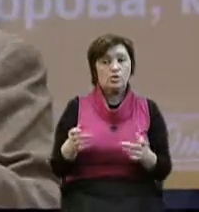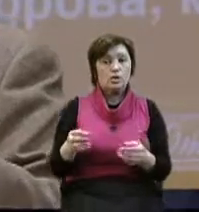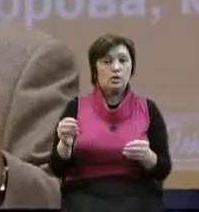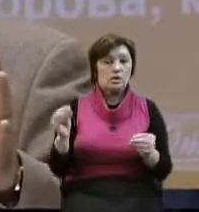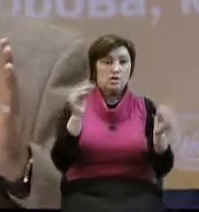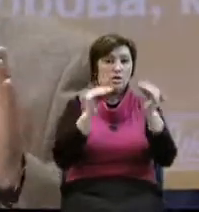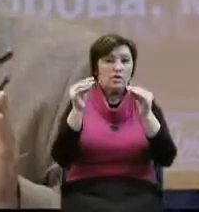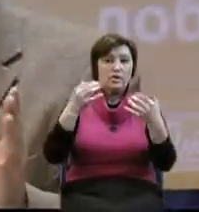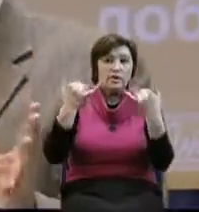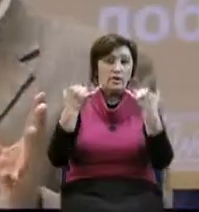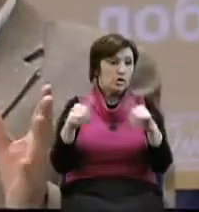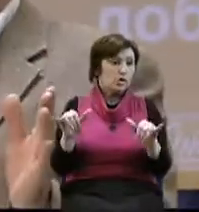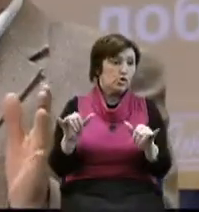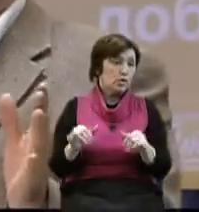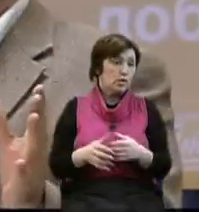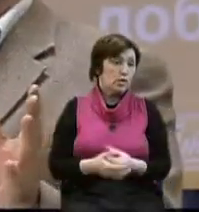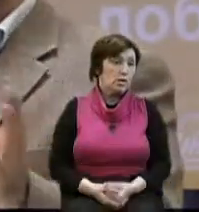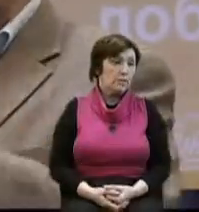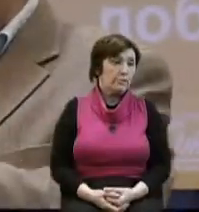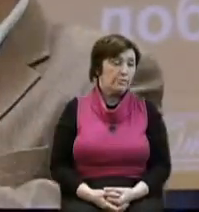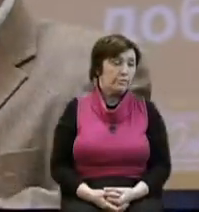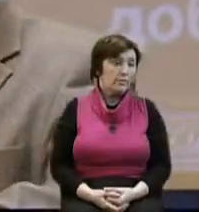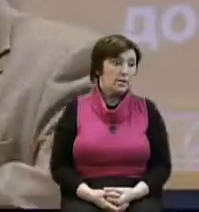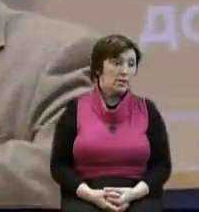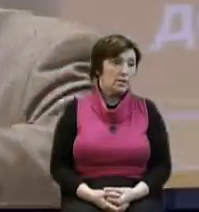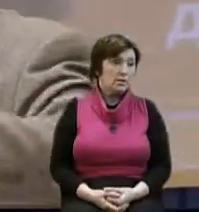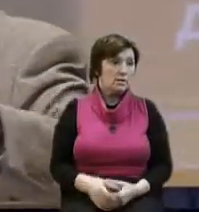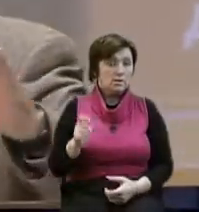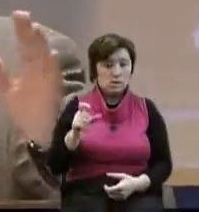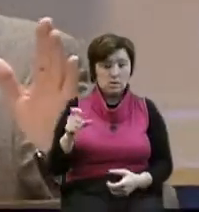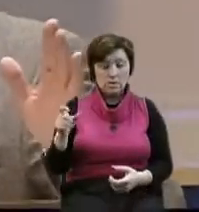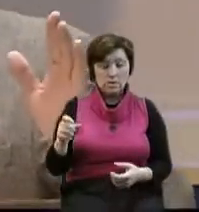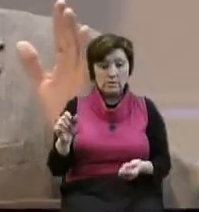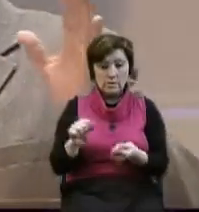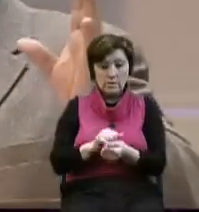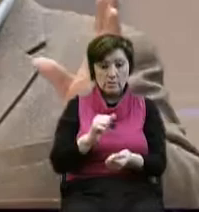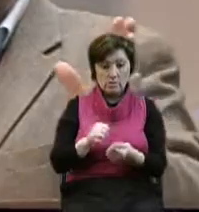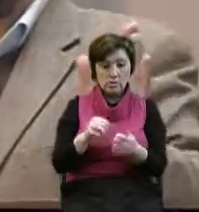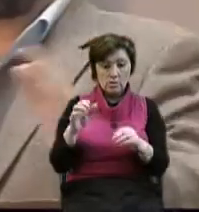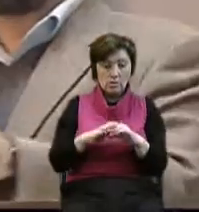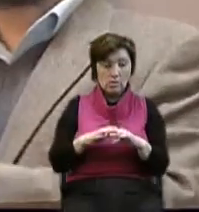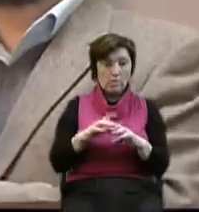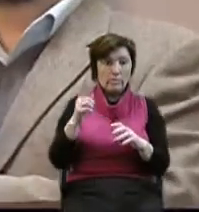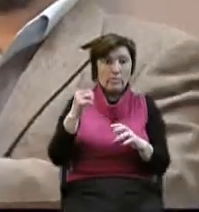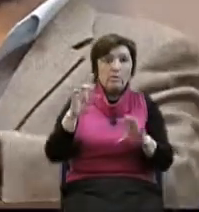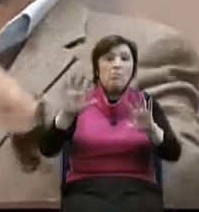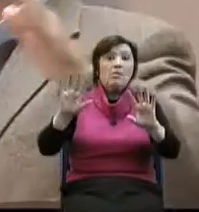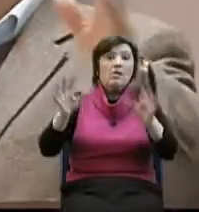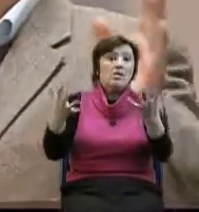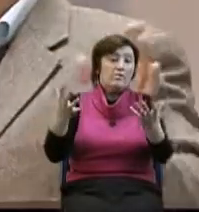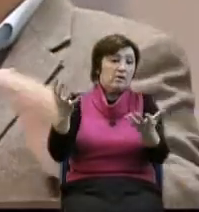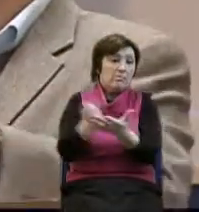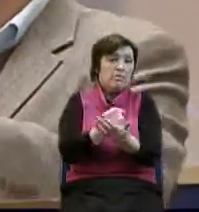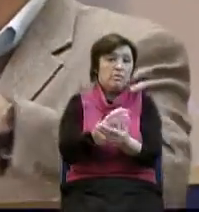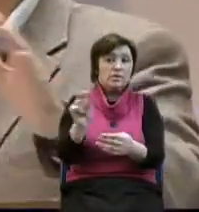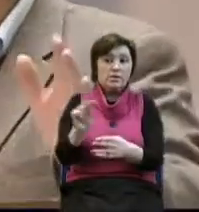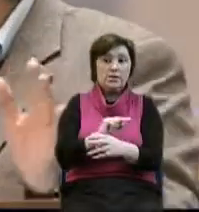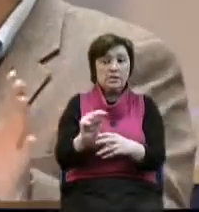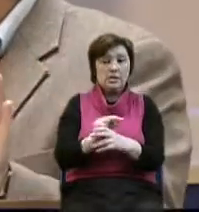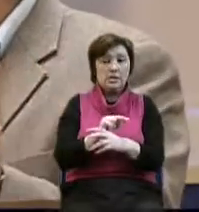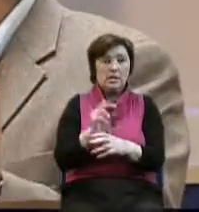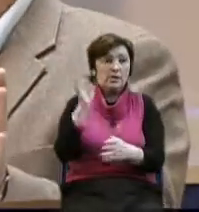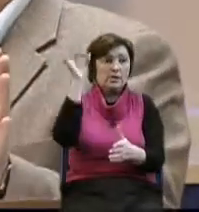рукой, высохшей рукой, на глазах людей прямо в одно мгновение получает исцеление, его